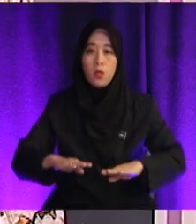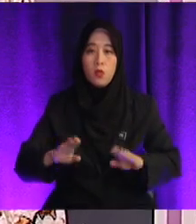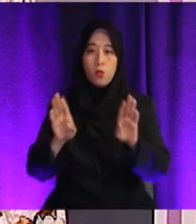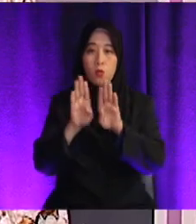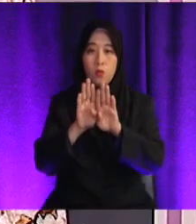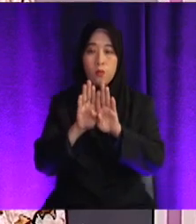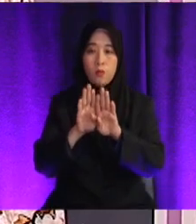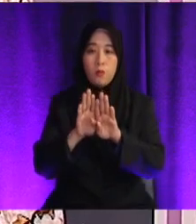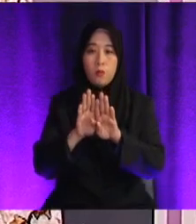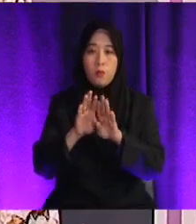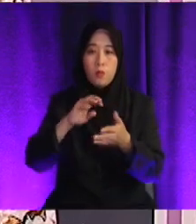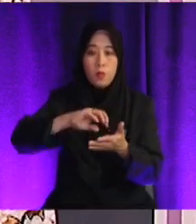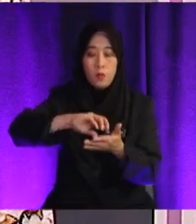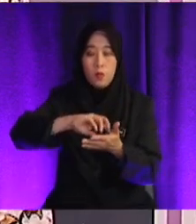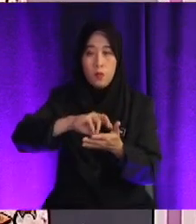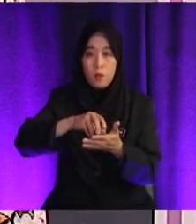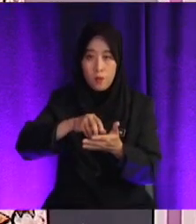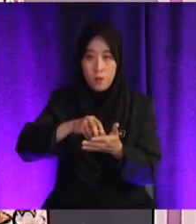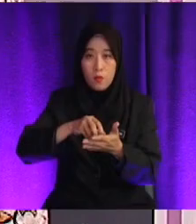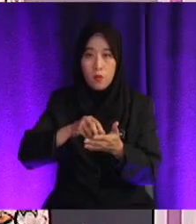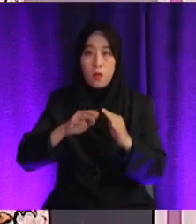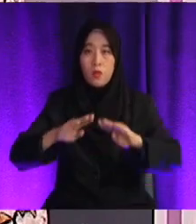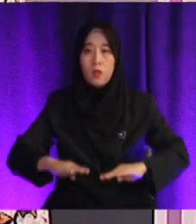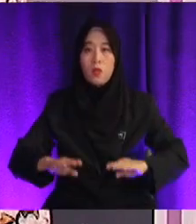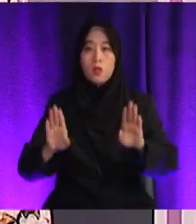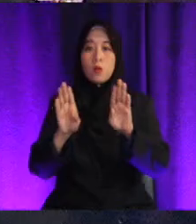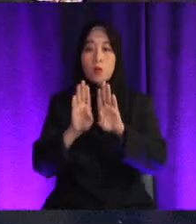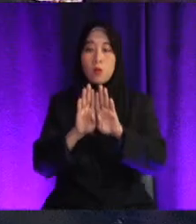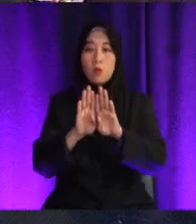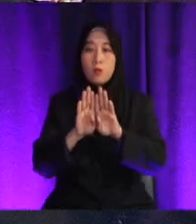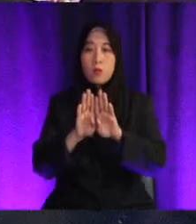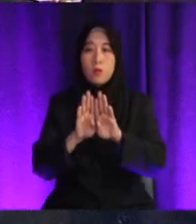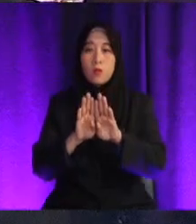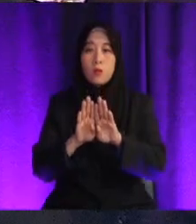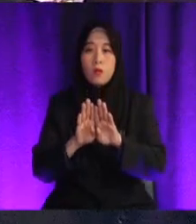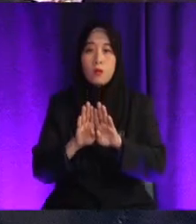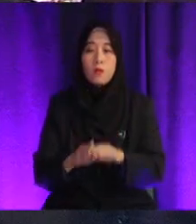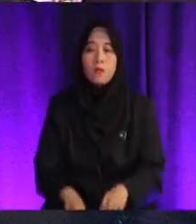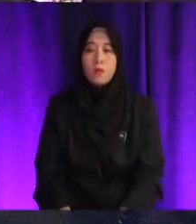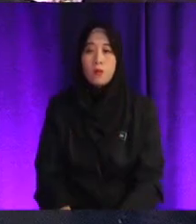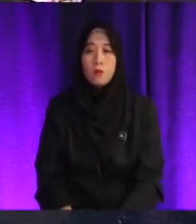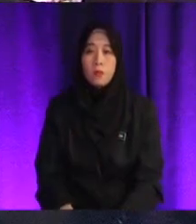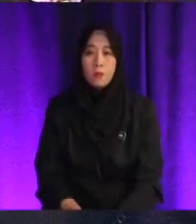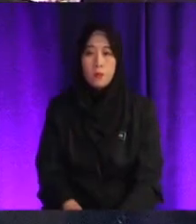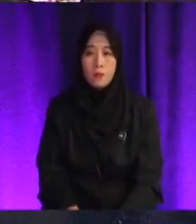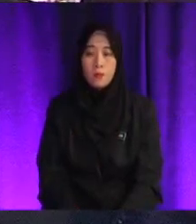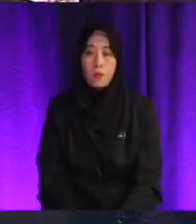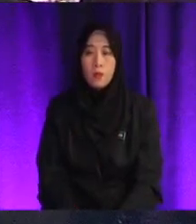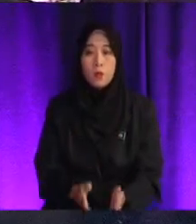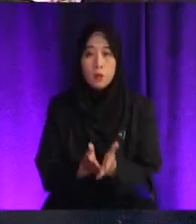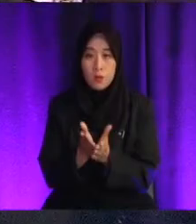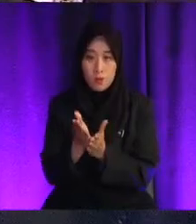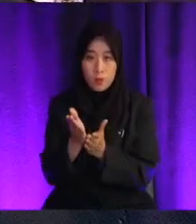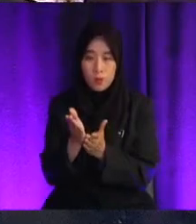Tolonglah ingat kod ada soalan masuk ke kan. Okey, Swiss toggle, Swiss tekan buka, Swiss tekan tutup. Okey. Kita terus.